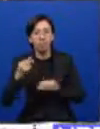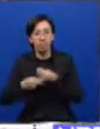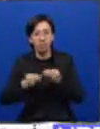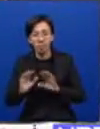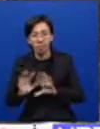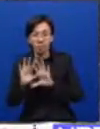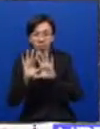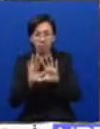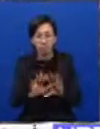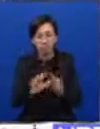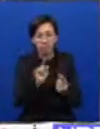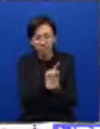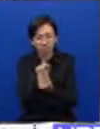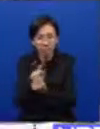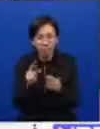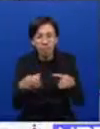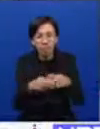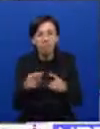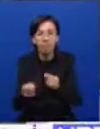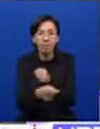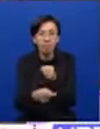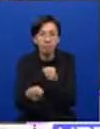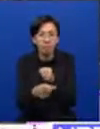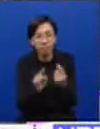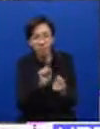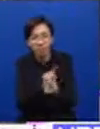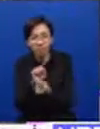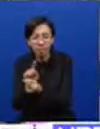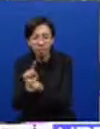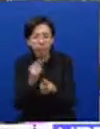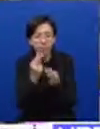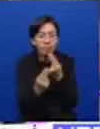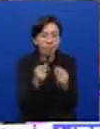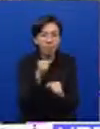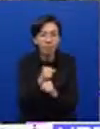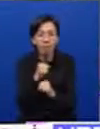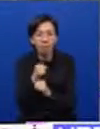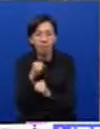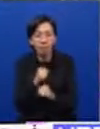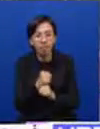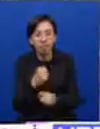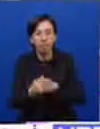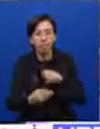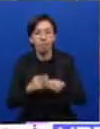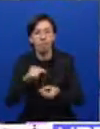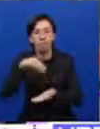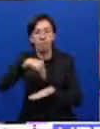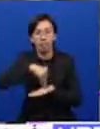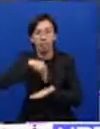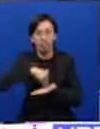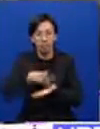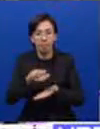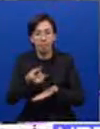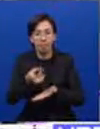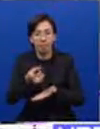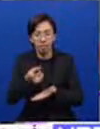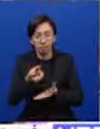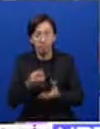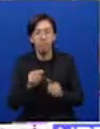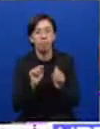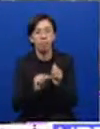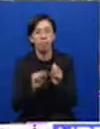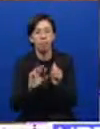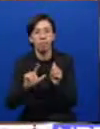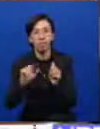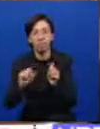งพื้นที่พบปะกลุ่มเกษตรกรผู้ปลูกข้าวและเยี่ยมชมการดำเนินงานของตลาดกลางณตลาดกลางข้าวและพืชไร่อำเภอชุมแส